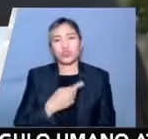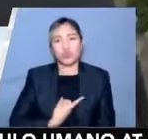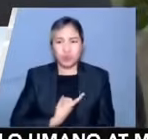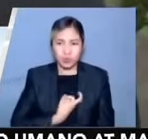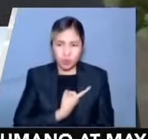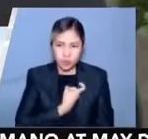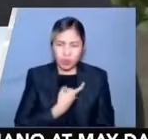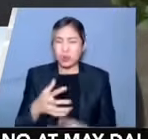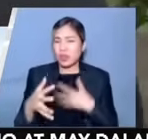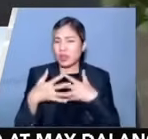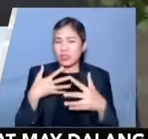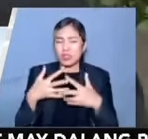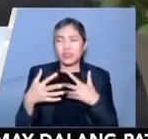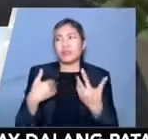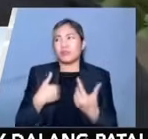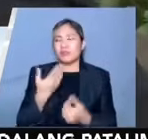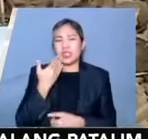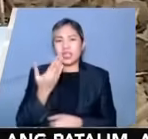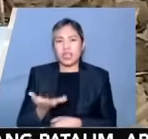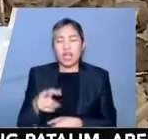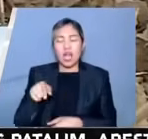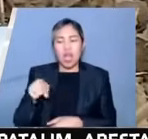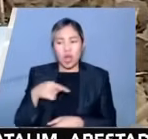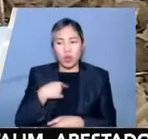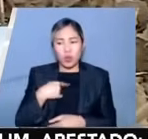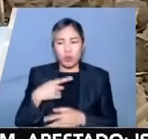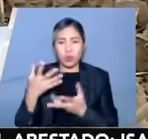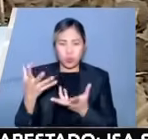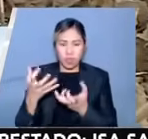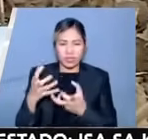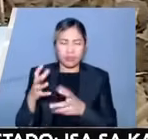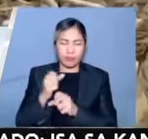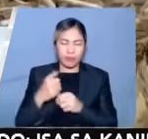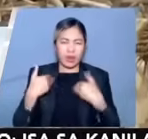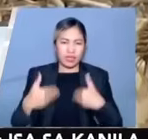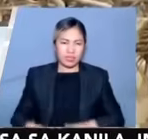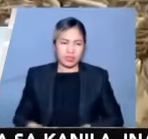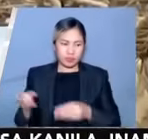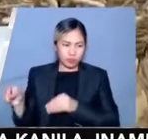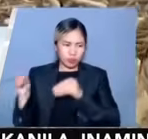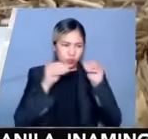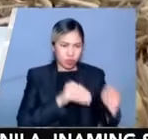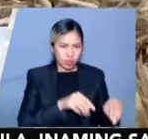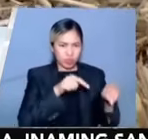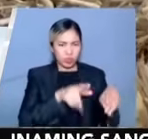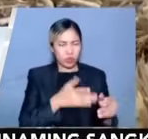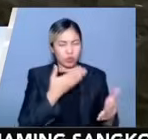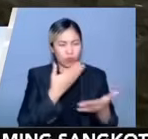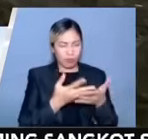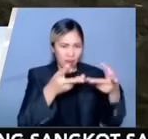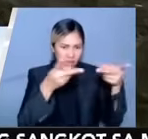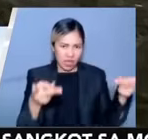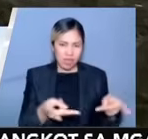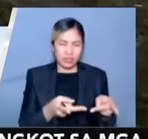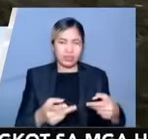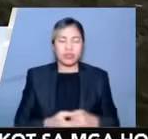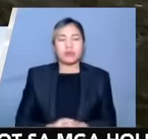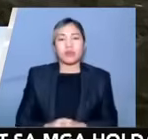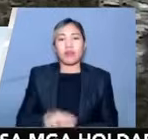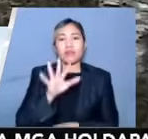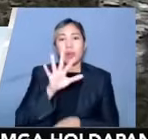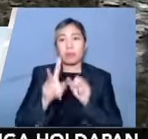na ilalagay namin siya sa magandang lagay hanggang ngayon lima pa ang nawawala sa bahay ng aguncillo ayon sa lokal na